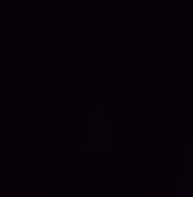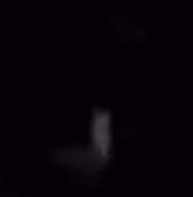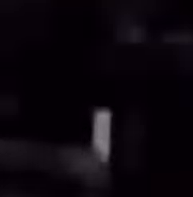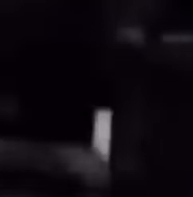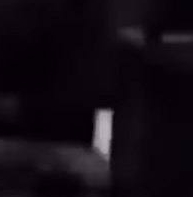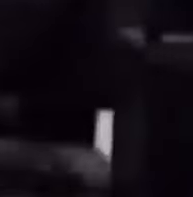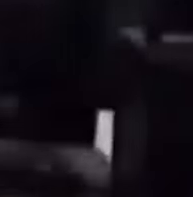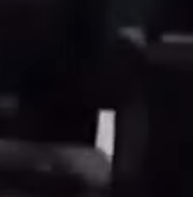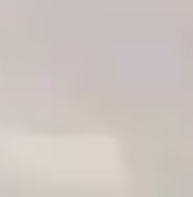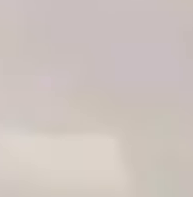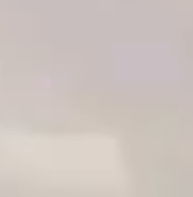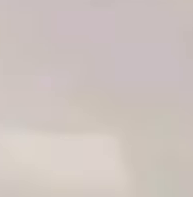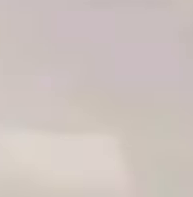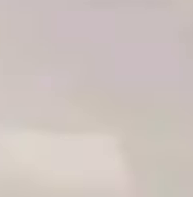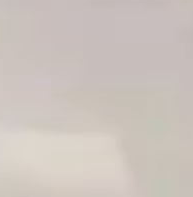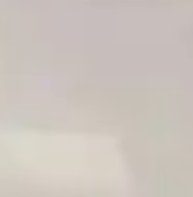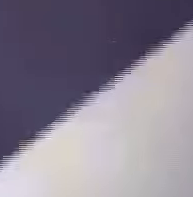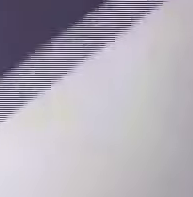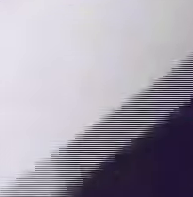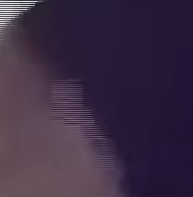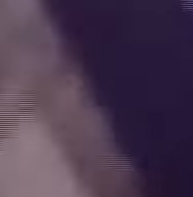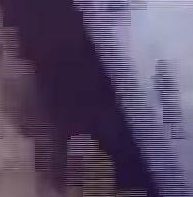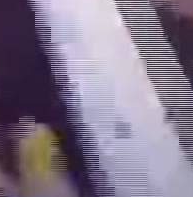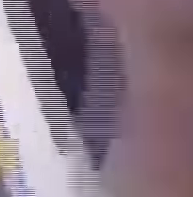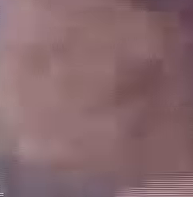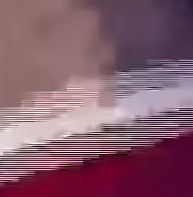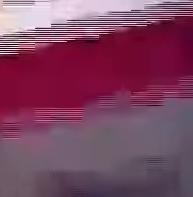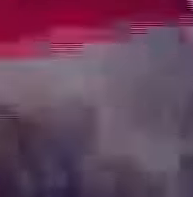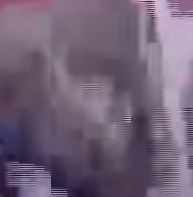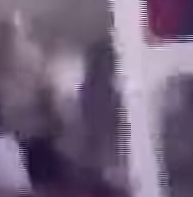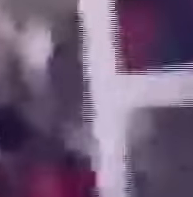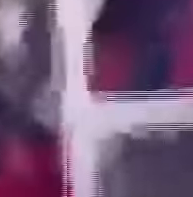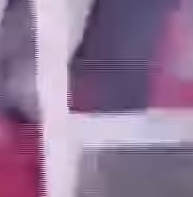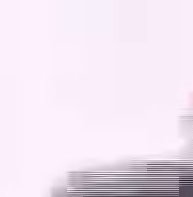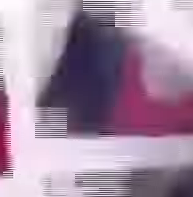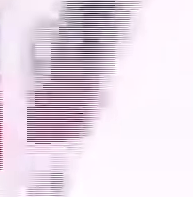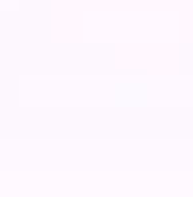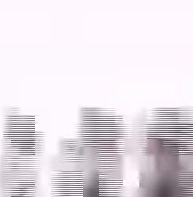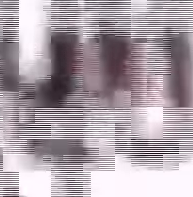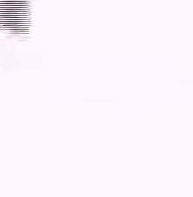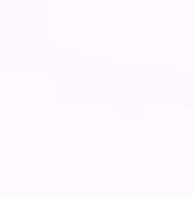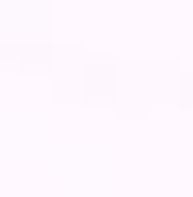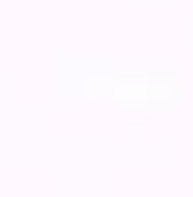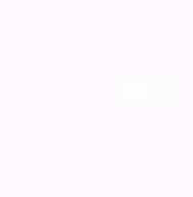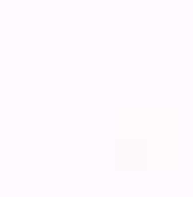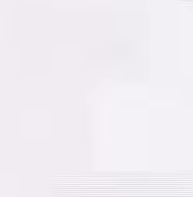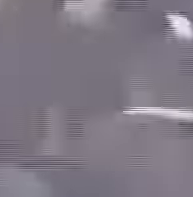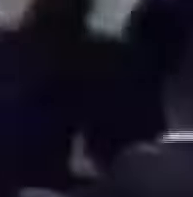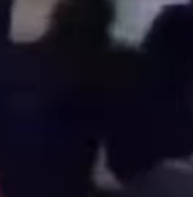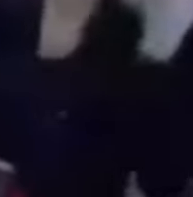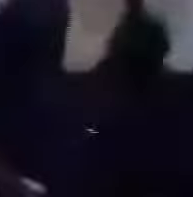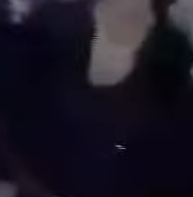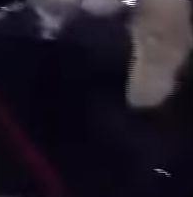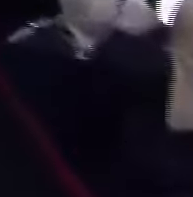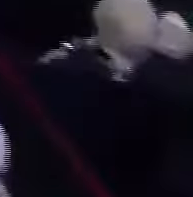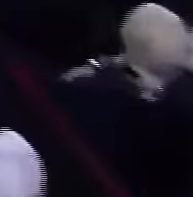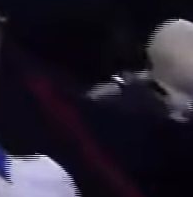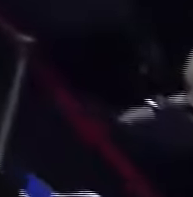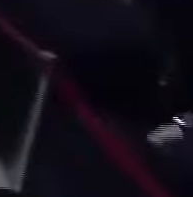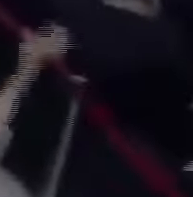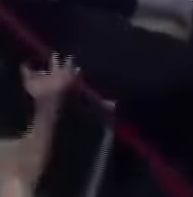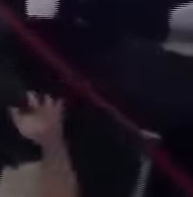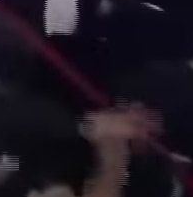lapisan. Saya akan mencoblos. Siap mencoblos. Kami akan mencoblos.